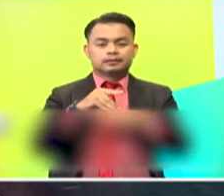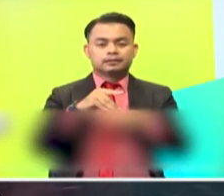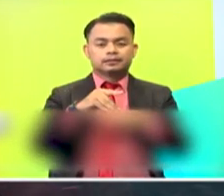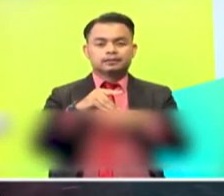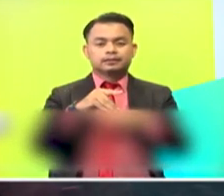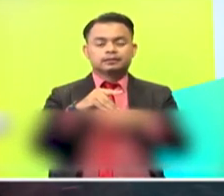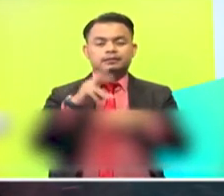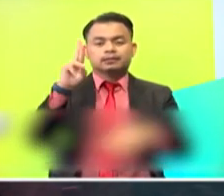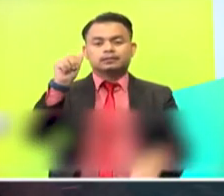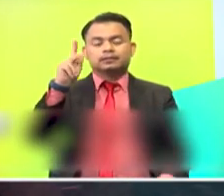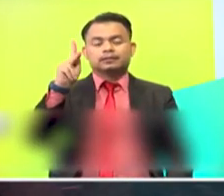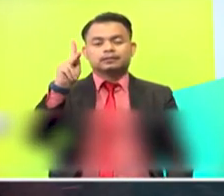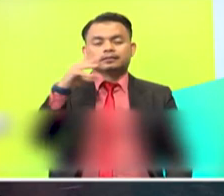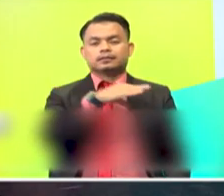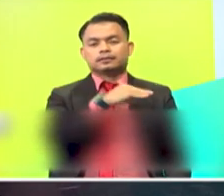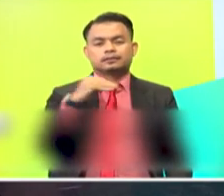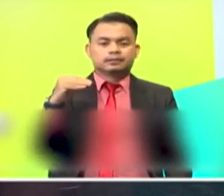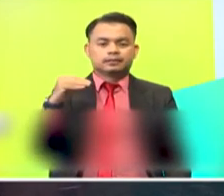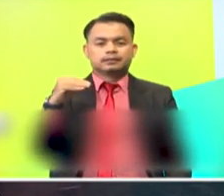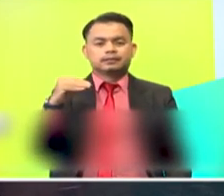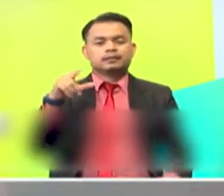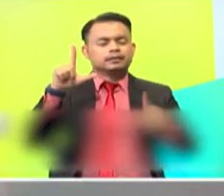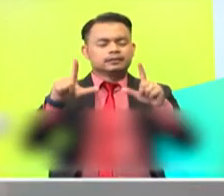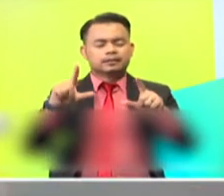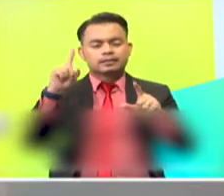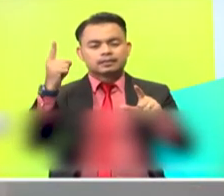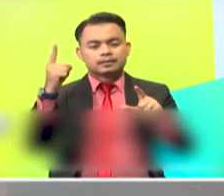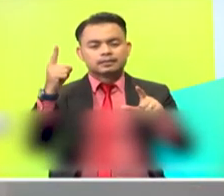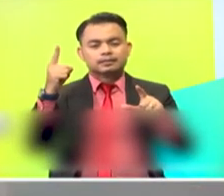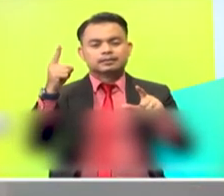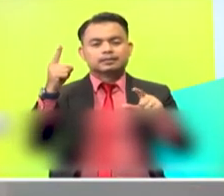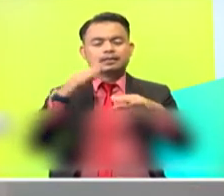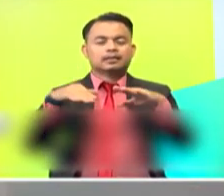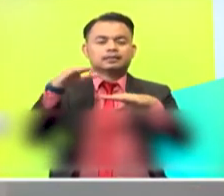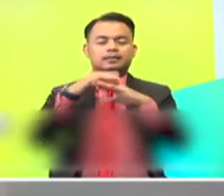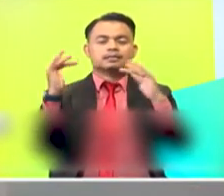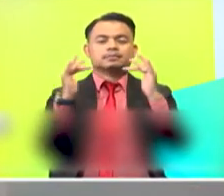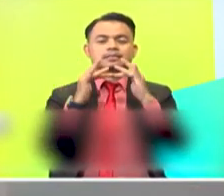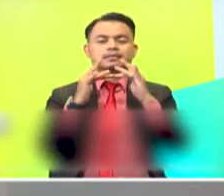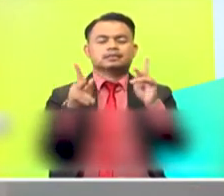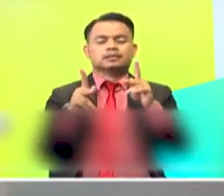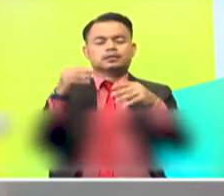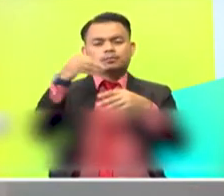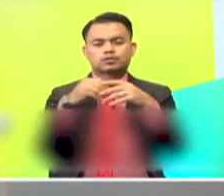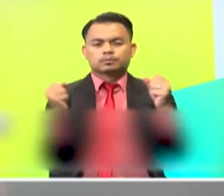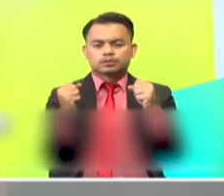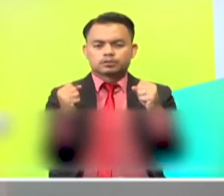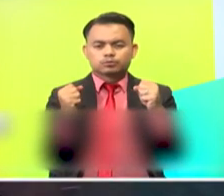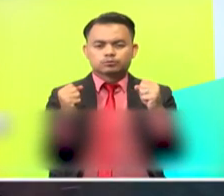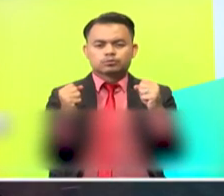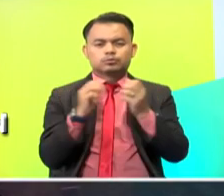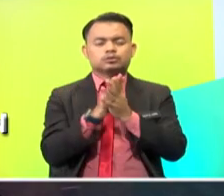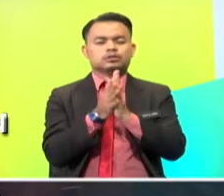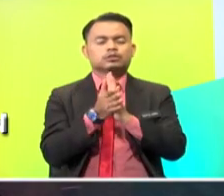meja teh itu beli makan segera coba Ki sisa nih kalau kita simpan peti sejuk ia akan jadi Lebay ah Baiklah